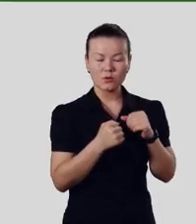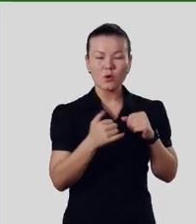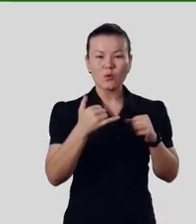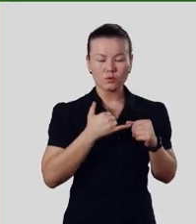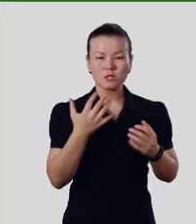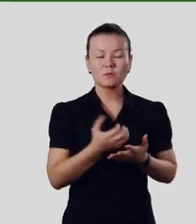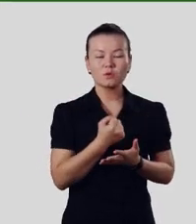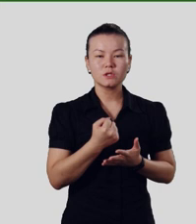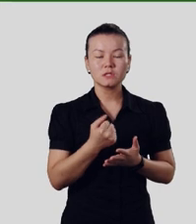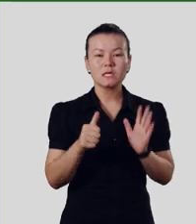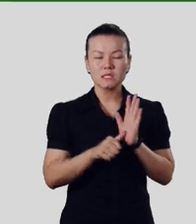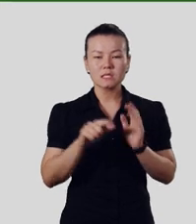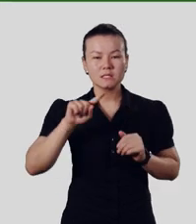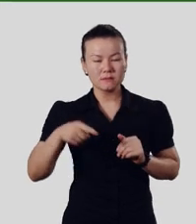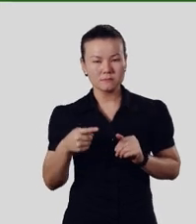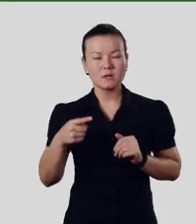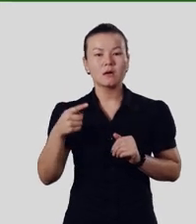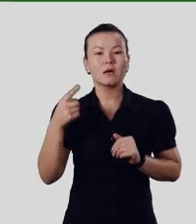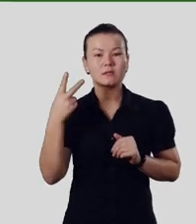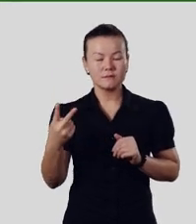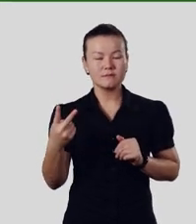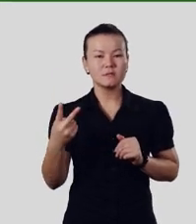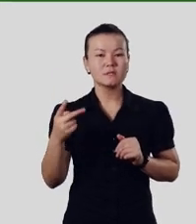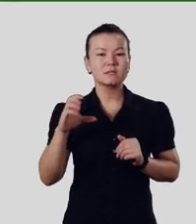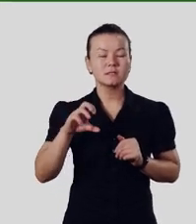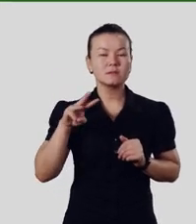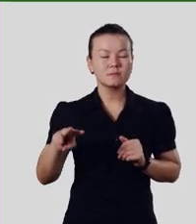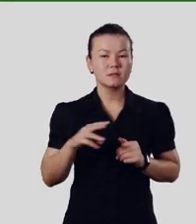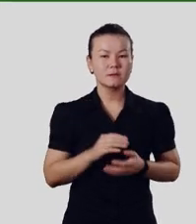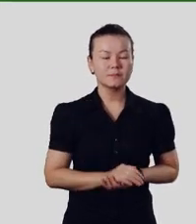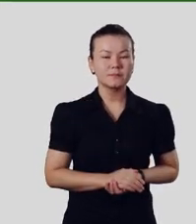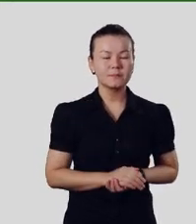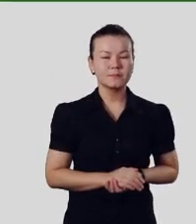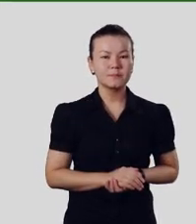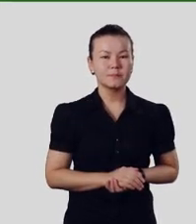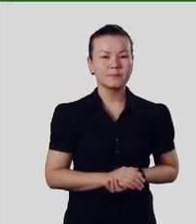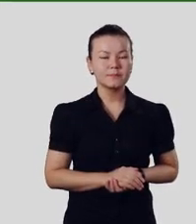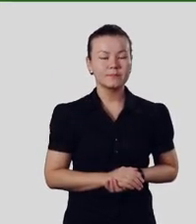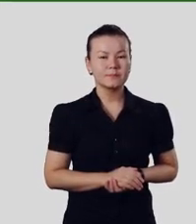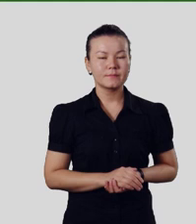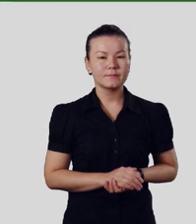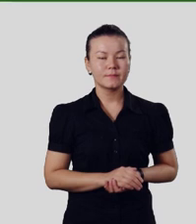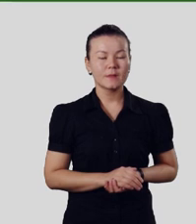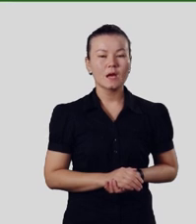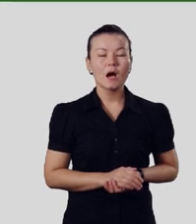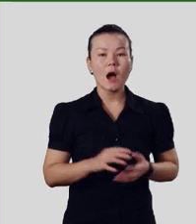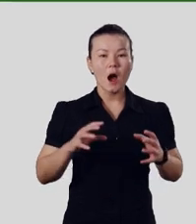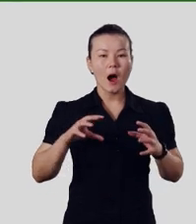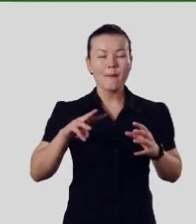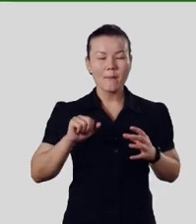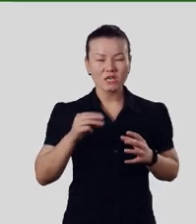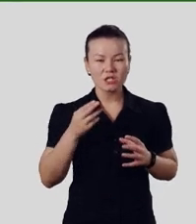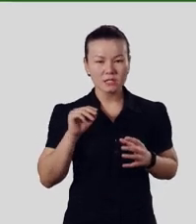нас получилось 6,3 сантиметра. Масштаб